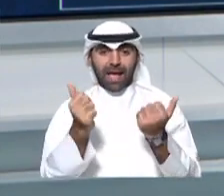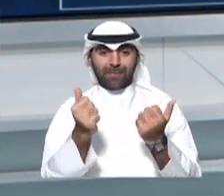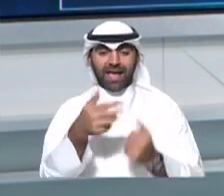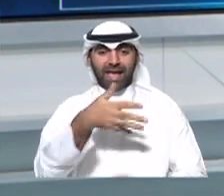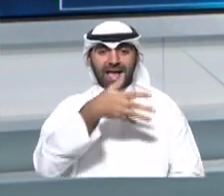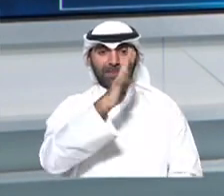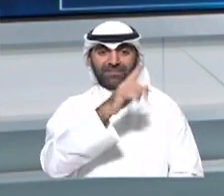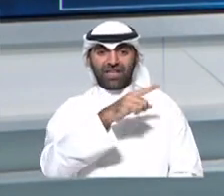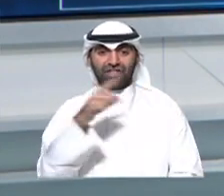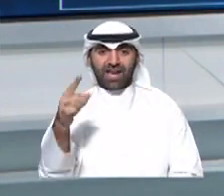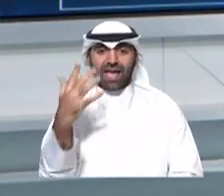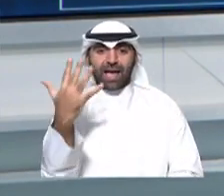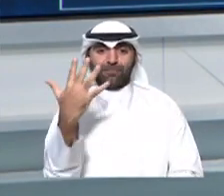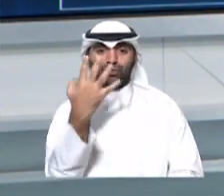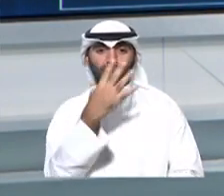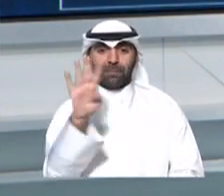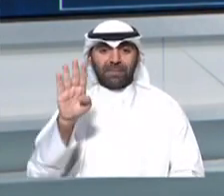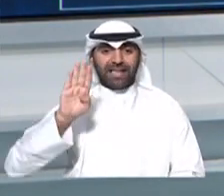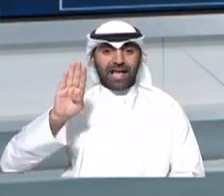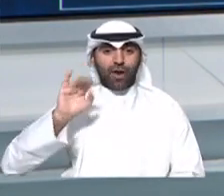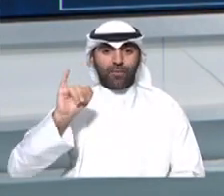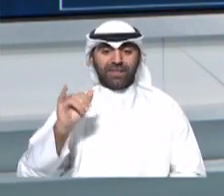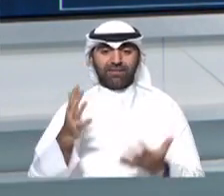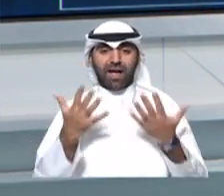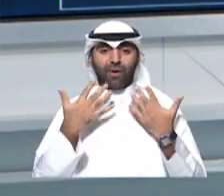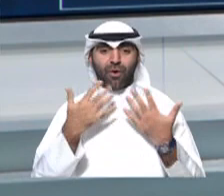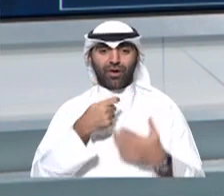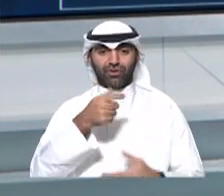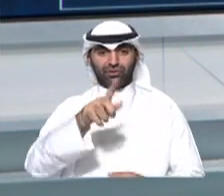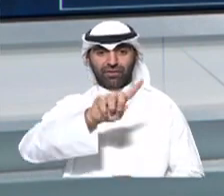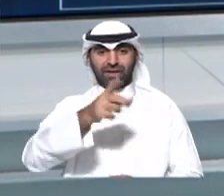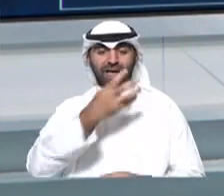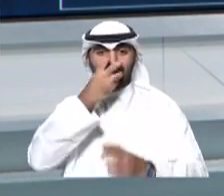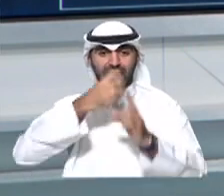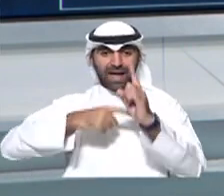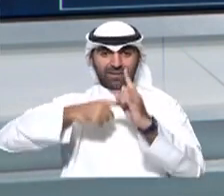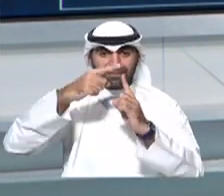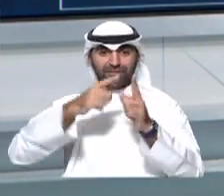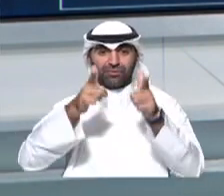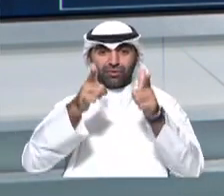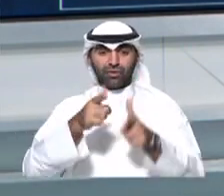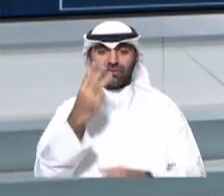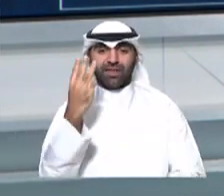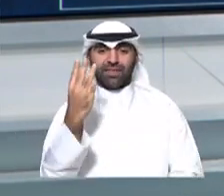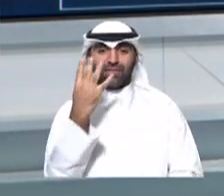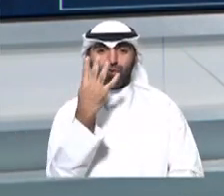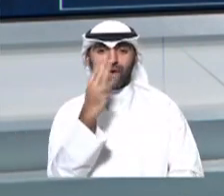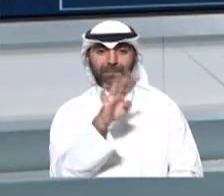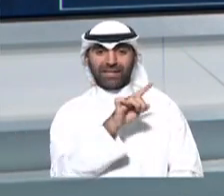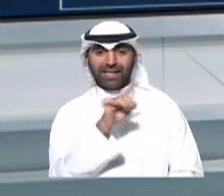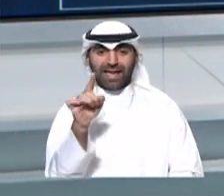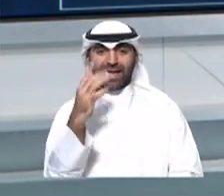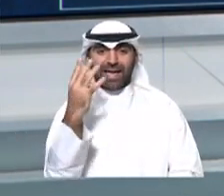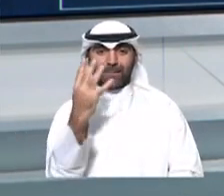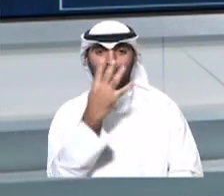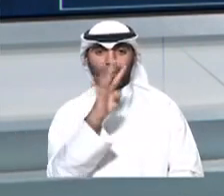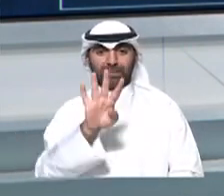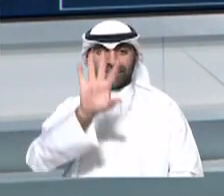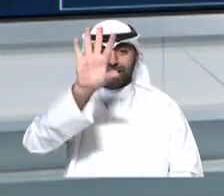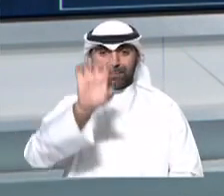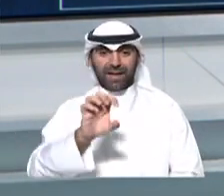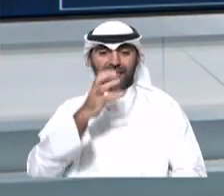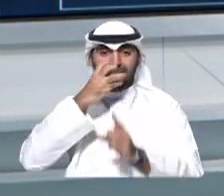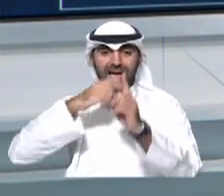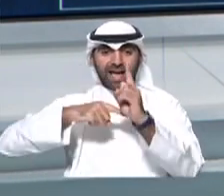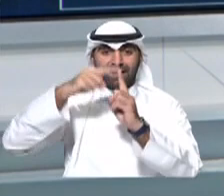كيلومتر في الساعة، ودرجات الحرارة العظمى قد تتفاوت ما بين 43 وال 44 درجة مئوية، اما الصغرى المتوقعة قد